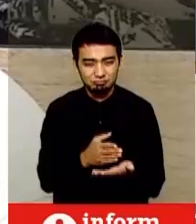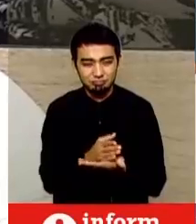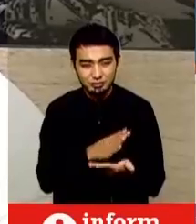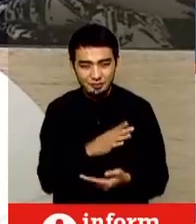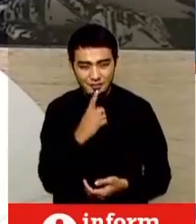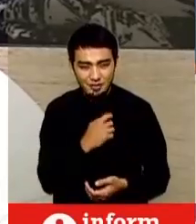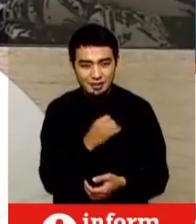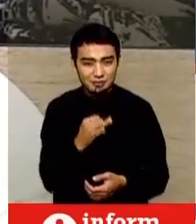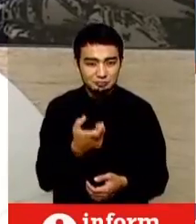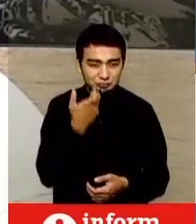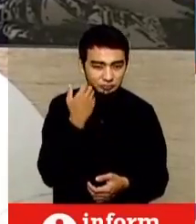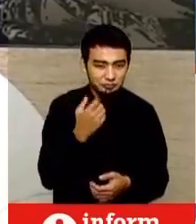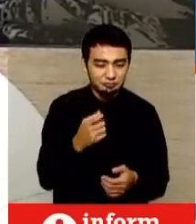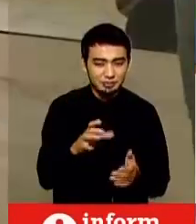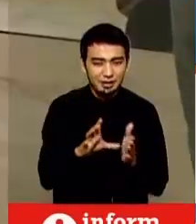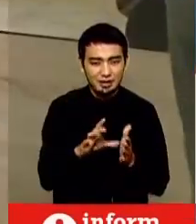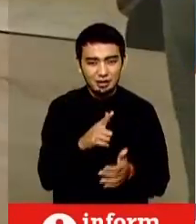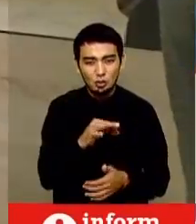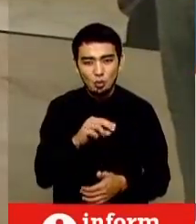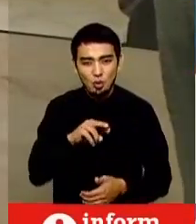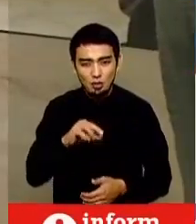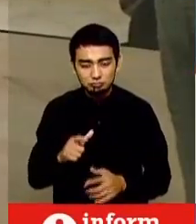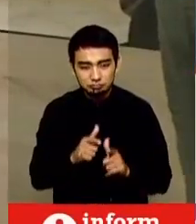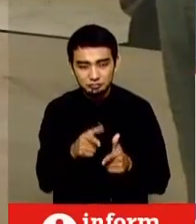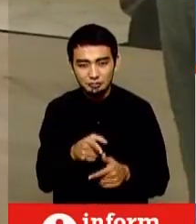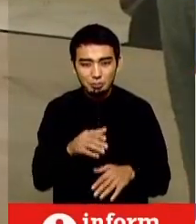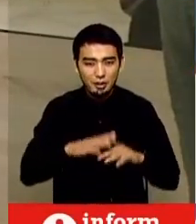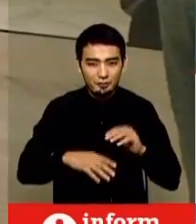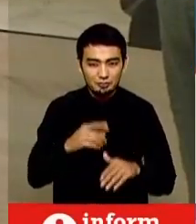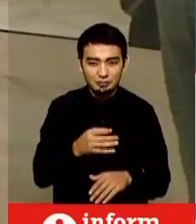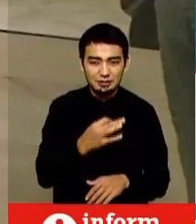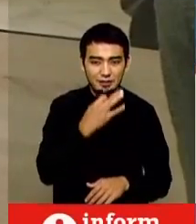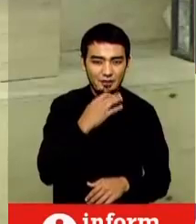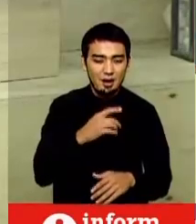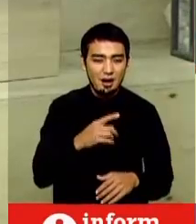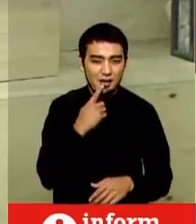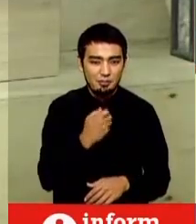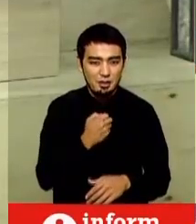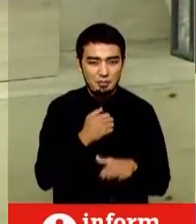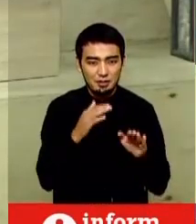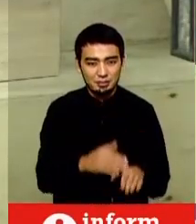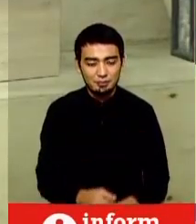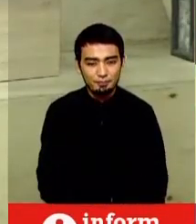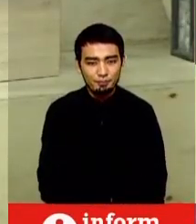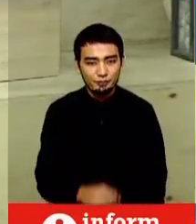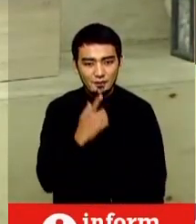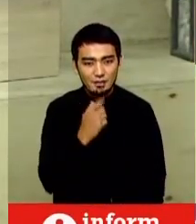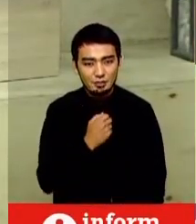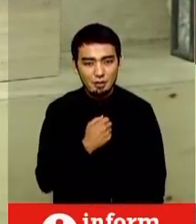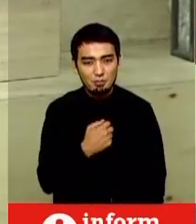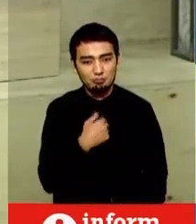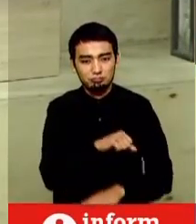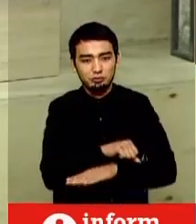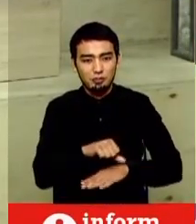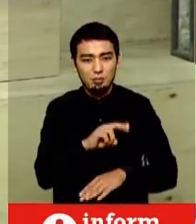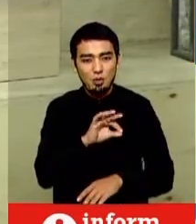и поступил на геолога. Признается, этой профессией увлекся в армии. Как-то раз я увидел в армии на полигоне, как